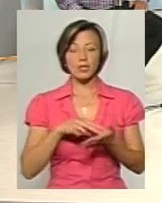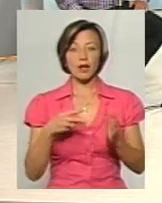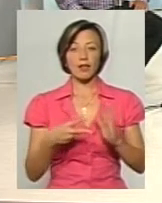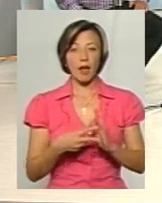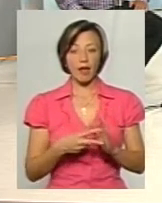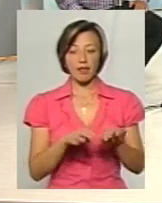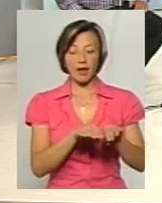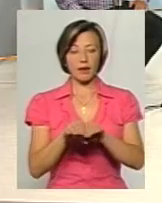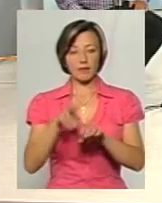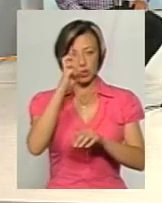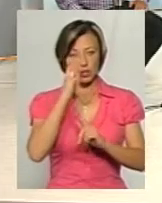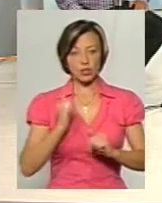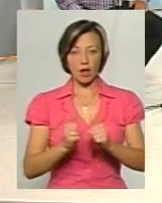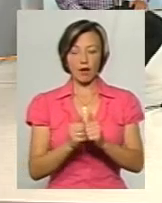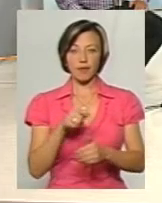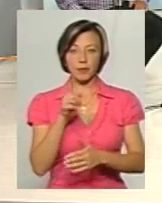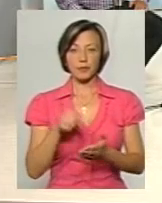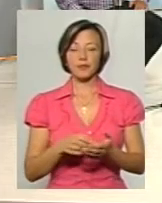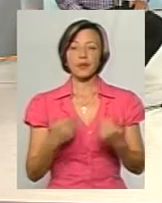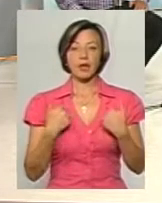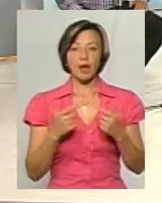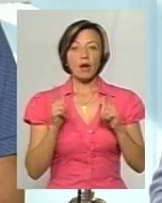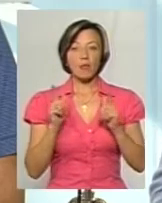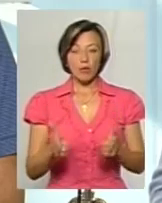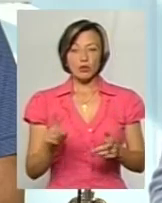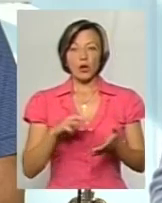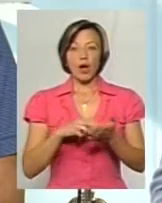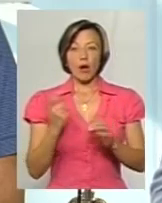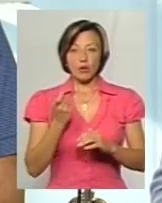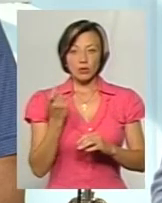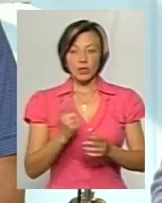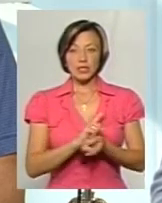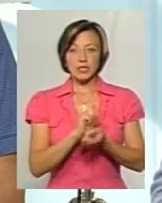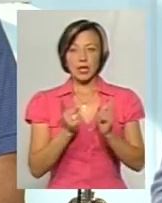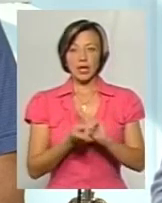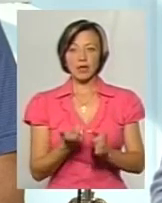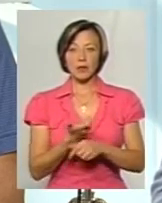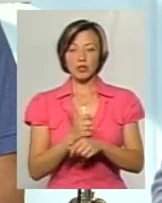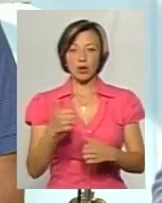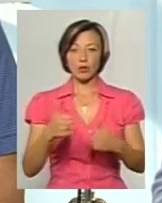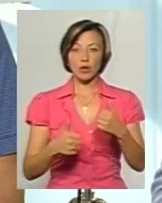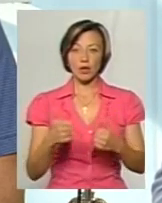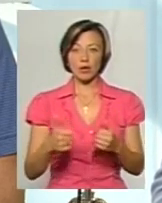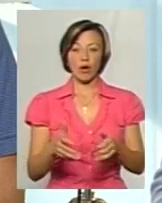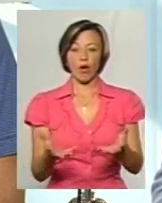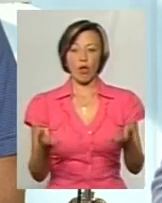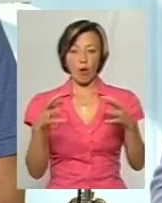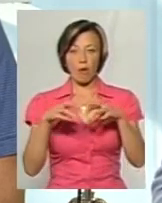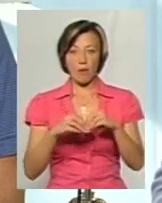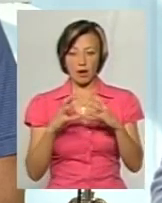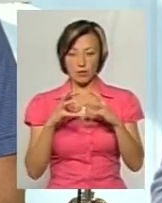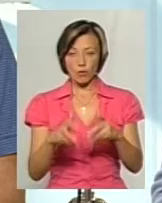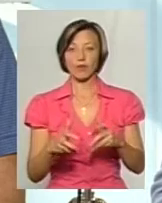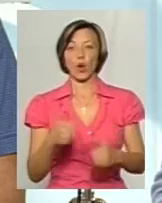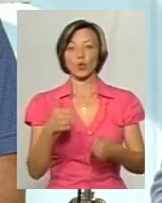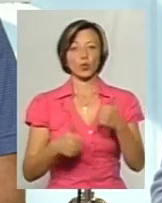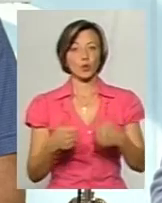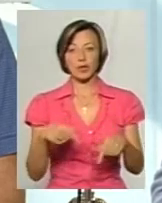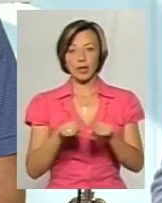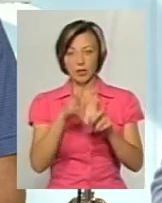стратегії на рівні держави? Я погоджуюсь, що економіка стає все більш конкурентною, вона стає все більш глобалізованою. Конкурують вже не